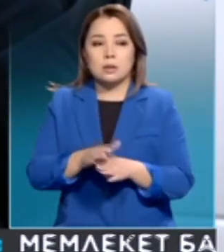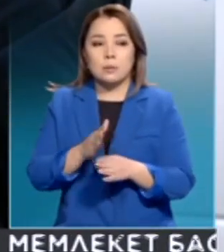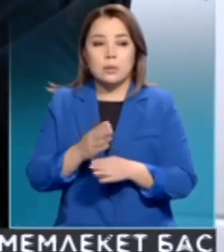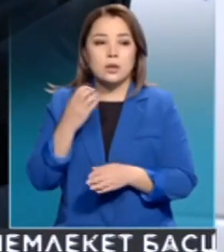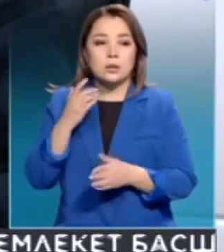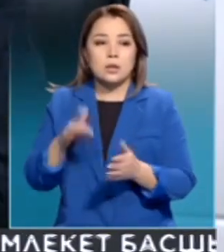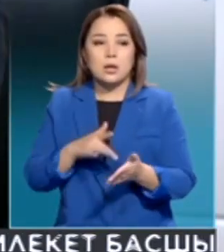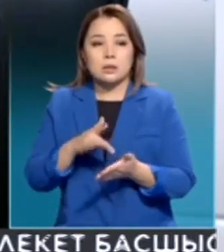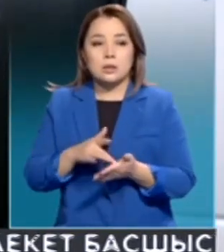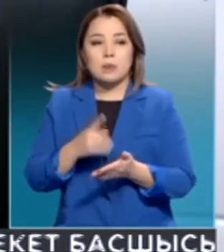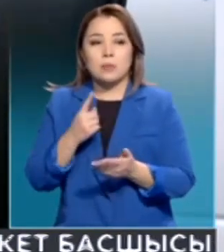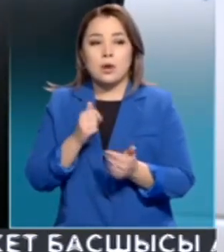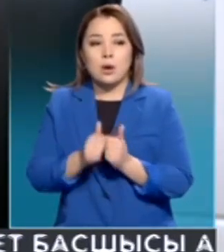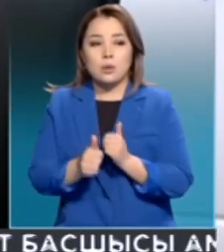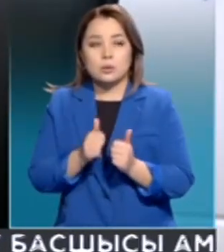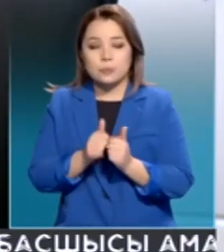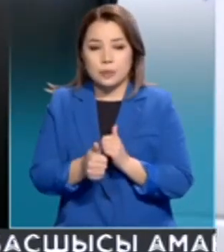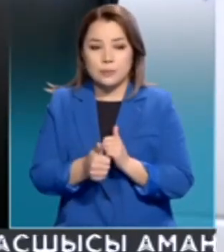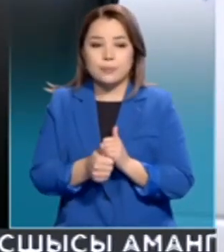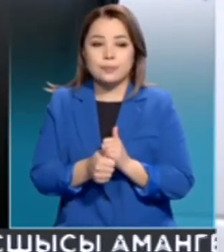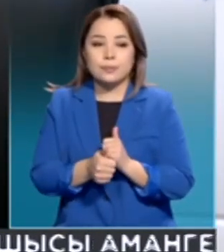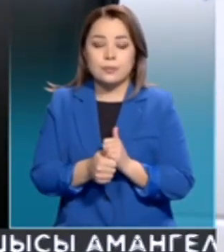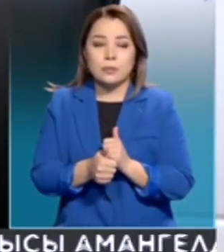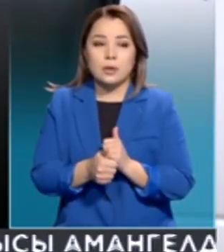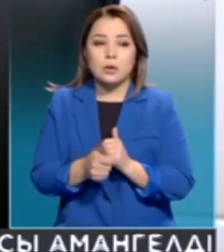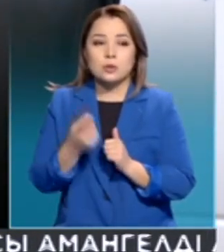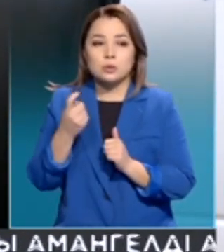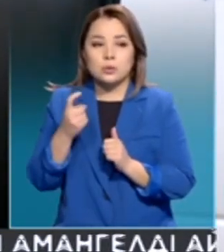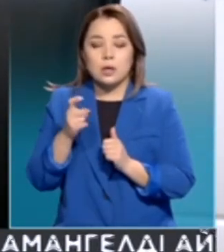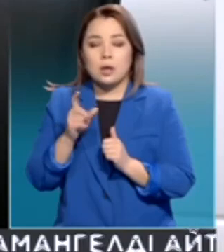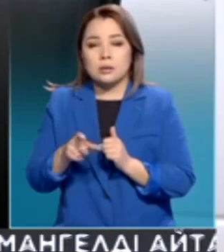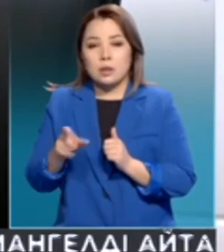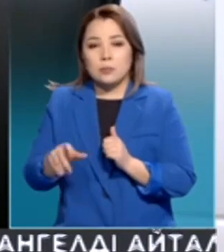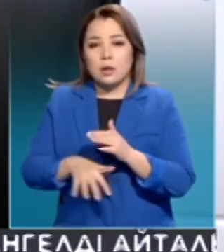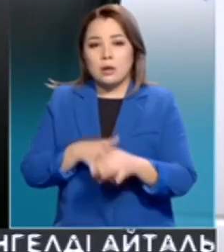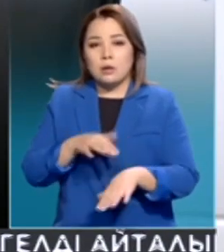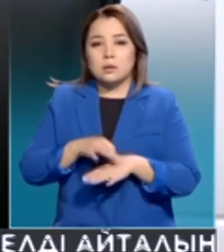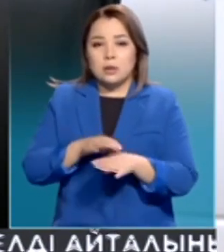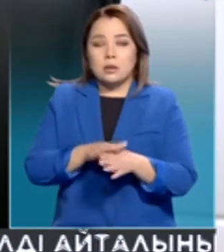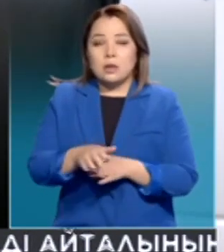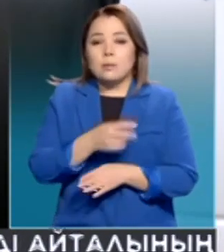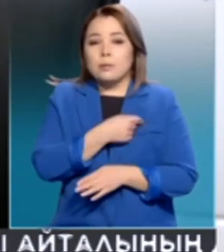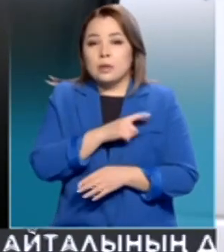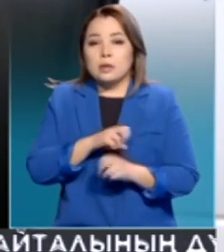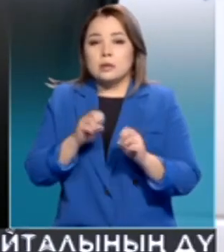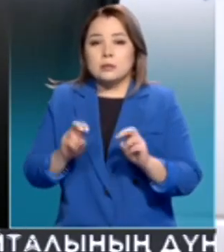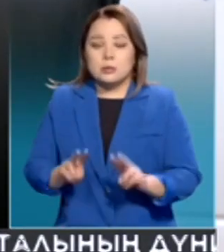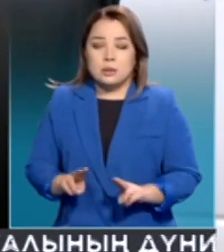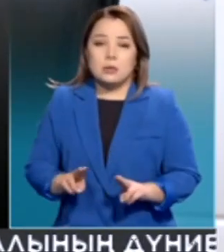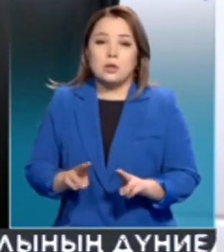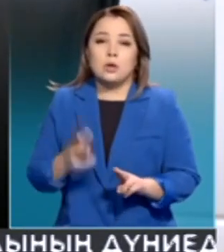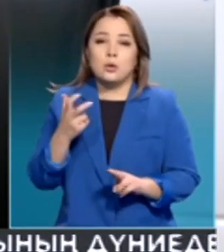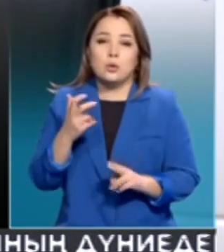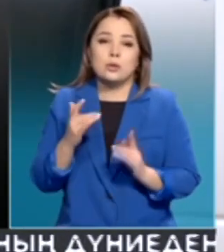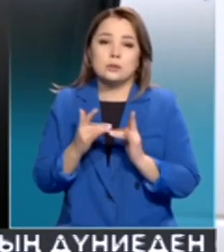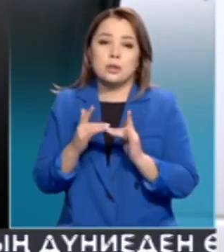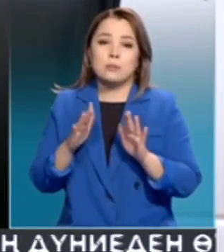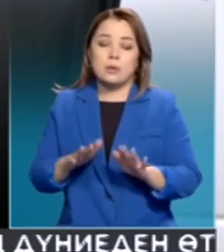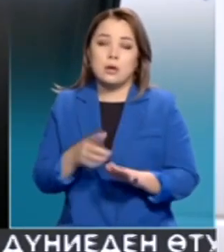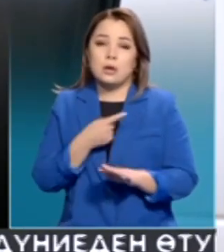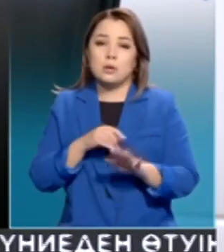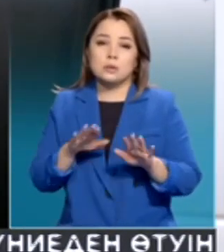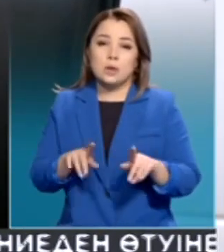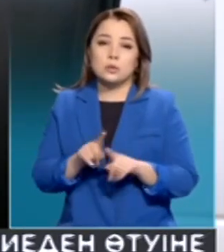Қызылорда қаласында бір ауысымда 100 адамды қабылдай алатын емханасы бар, 300 төсектік көпбейінді